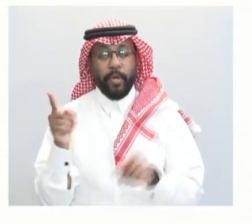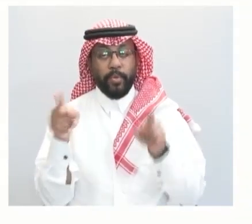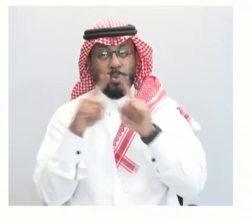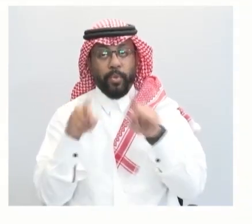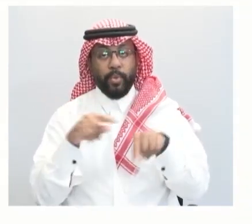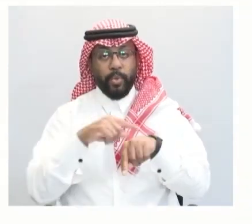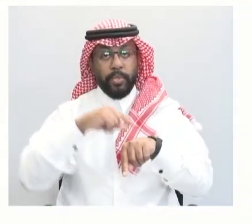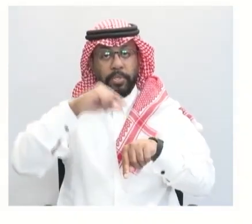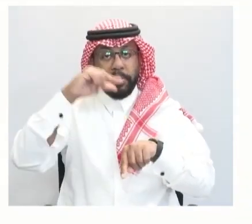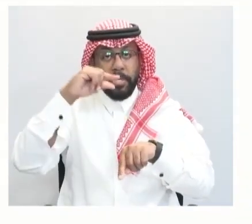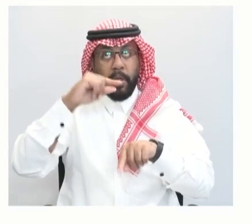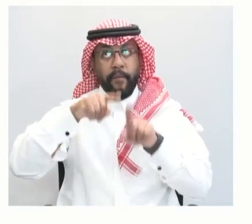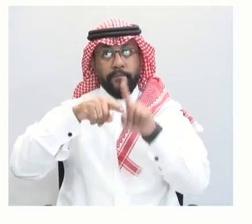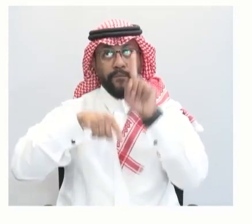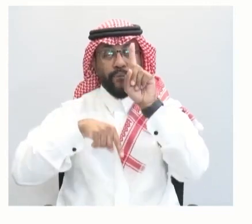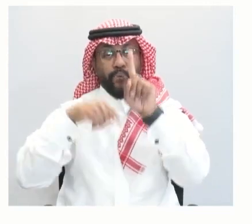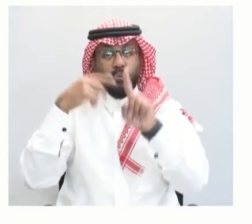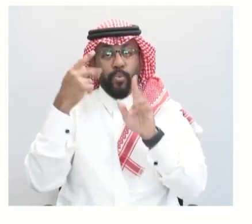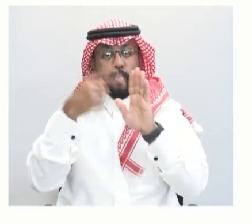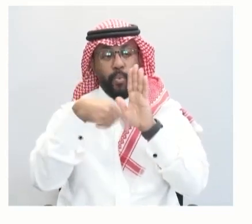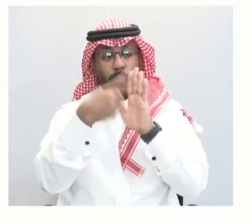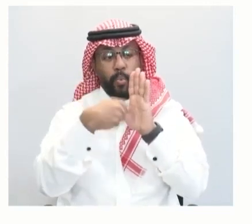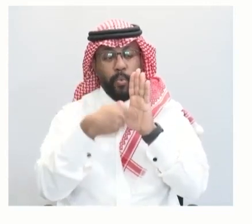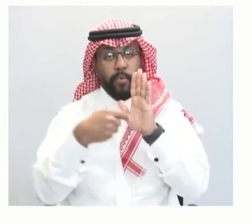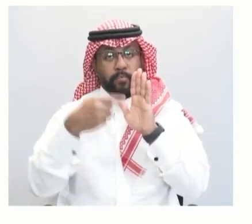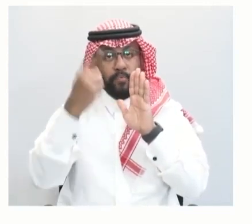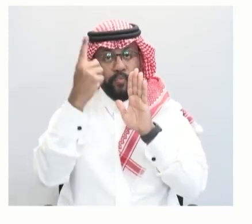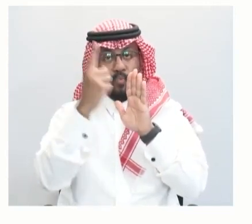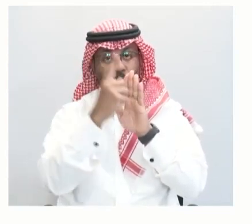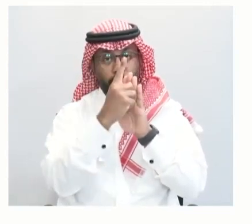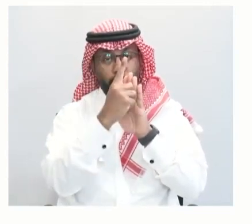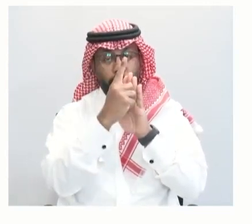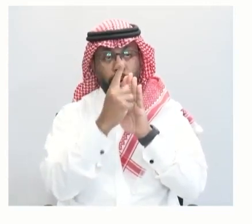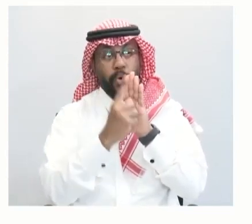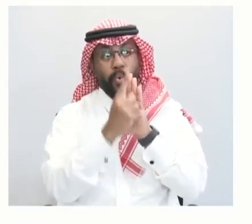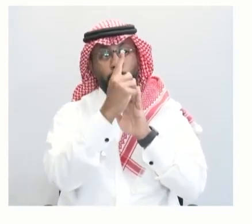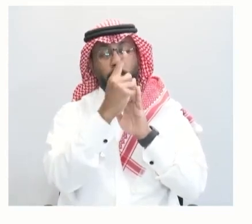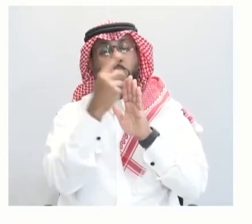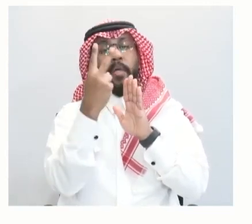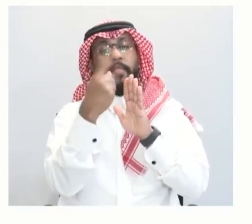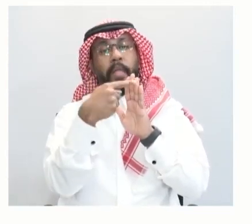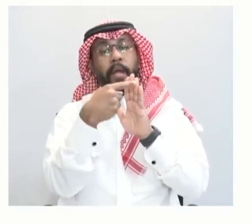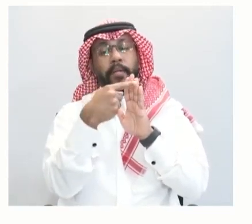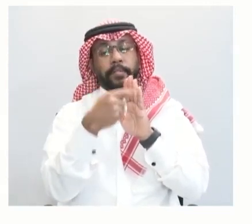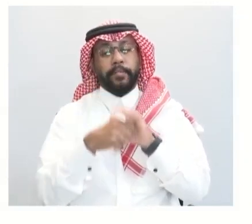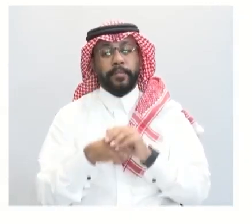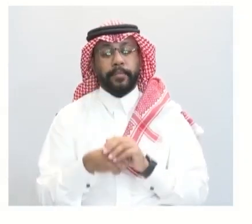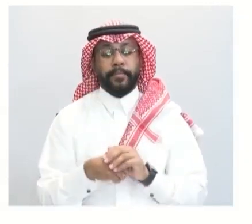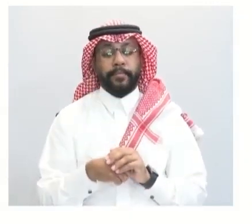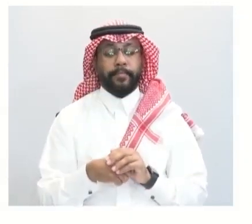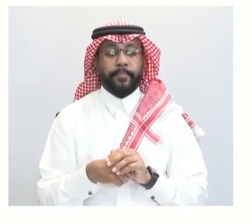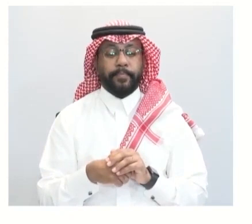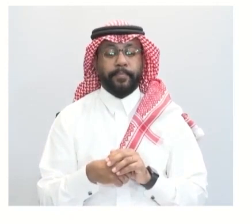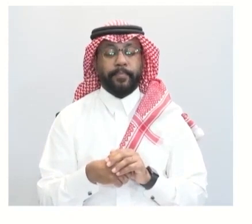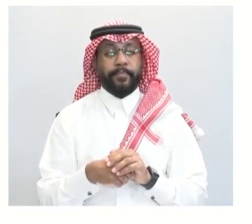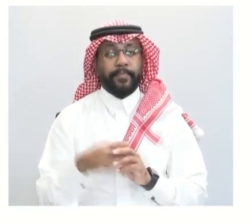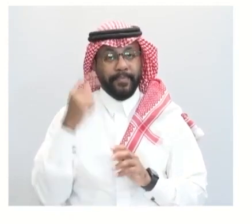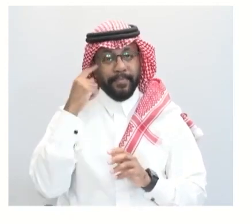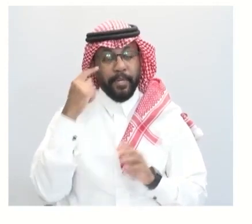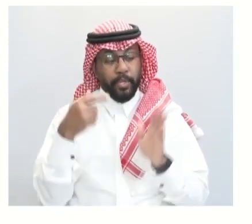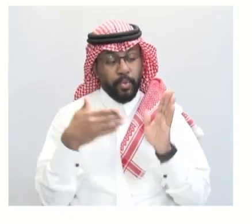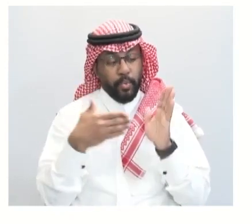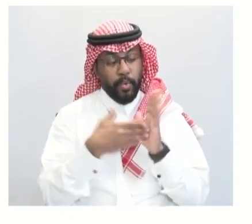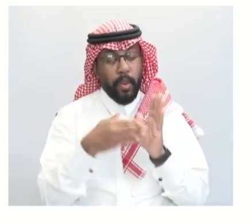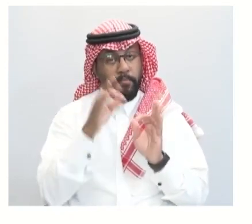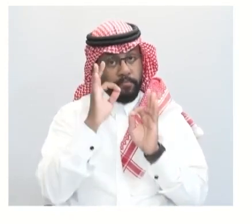الدقائق يشير الى ماذا 12 اذا نقول ان الساعه احسنتم الساعه الخامسه